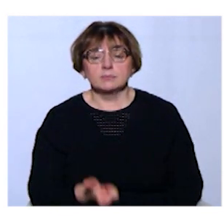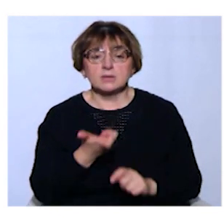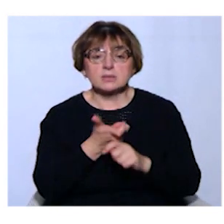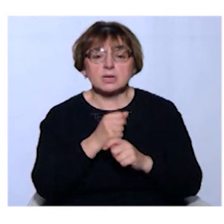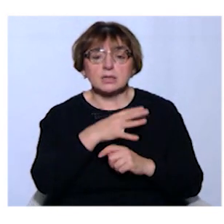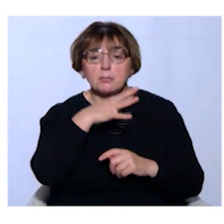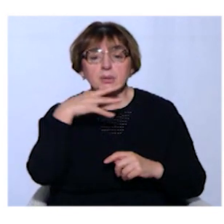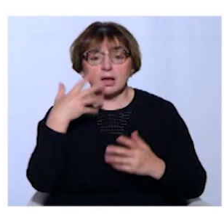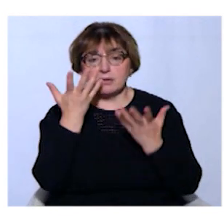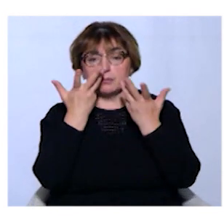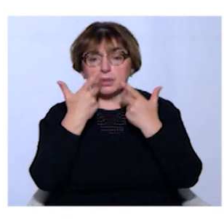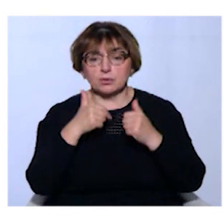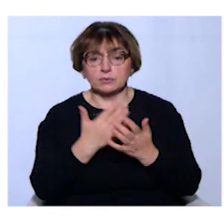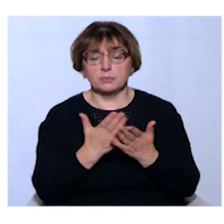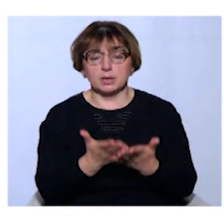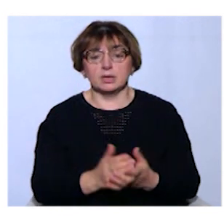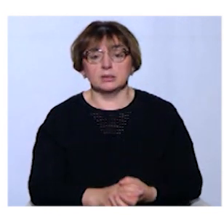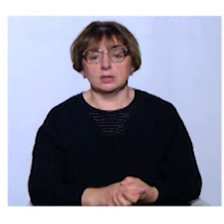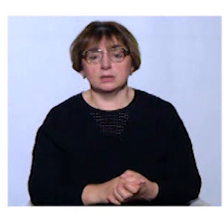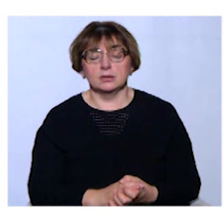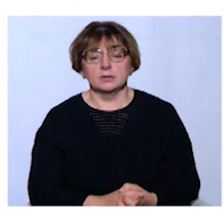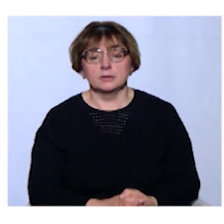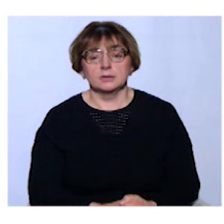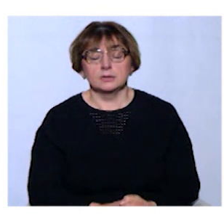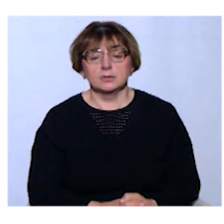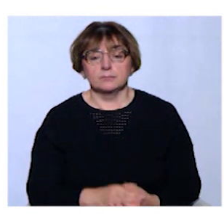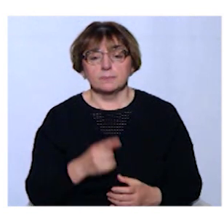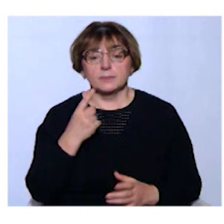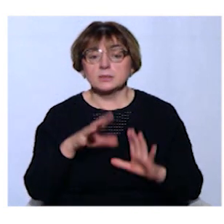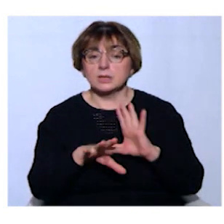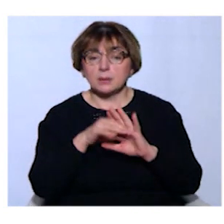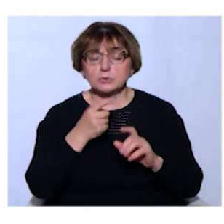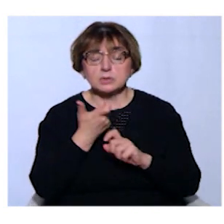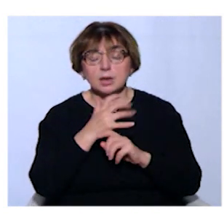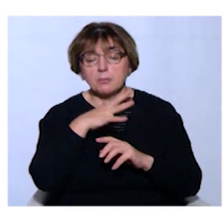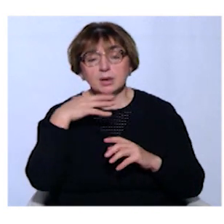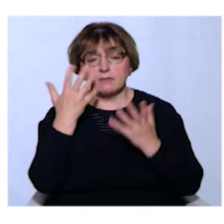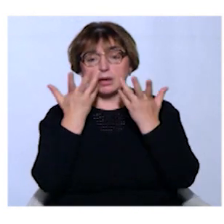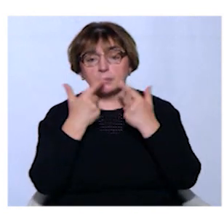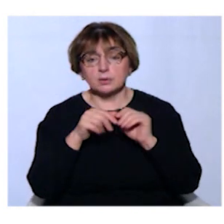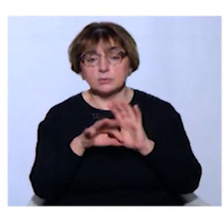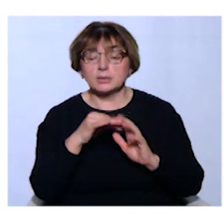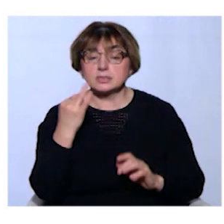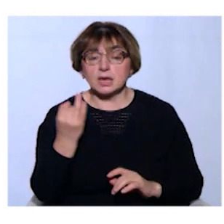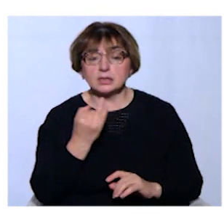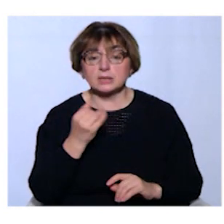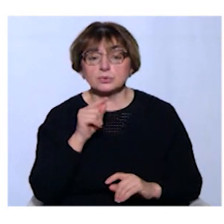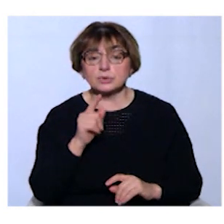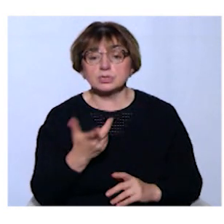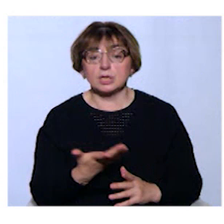ძალიან მრავალფეროვნები არიან, მოკლედ დიდი მრავალფეროვნებით გამოირჩევიან. საინტერესო ის არის, რომ